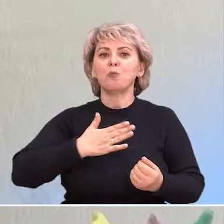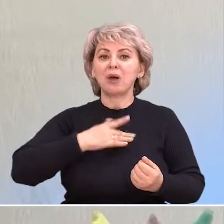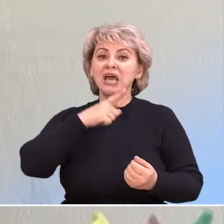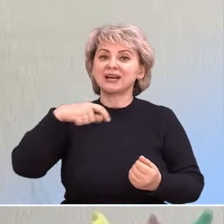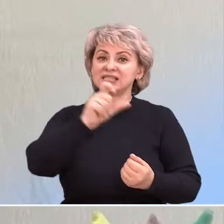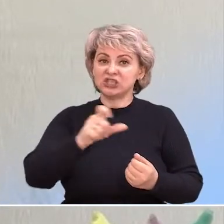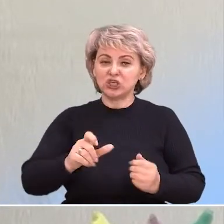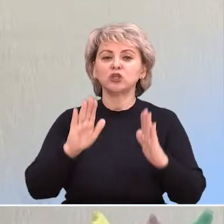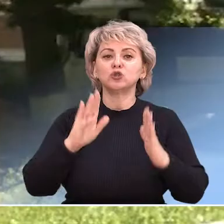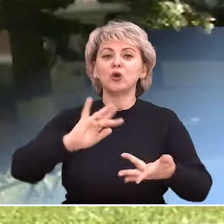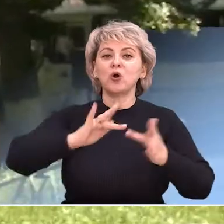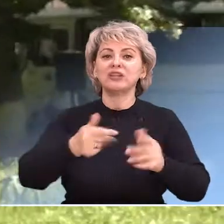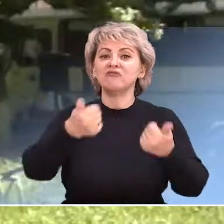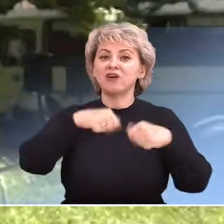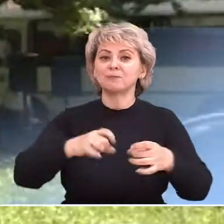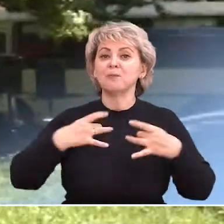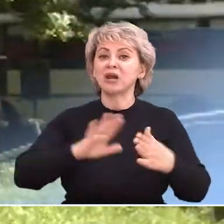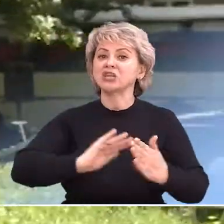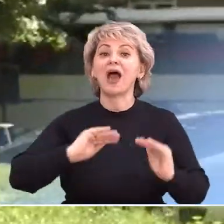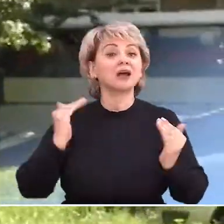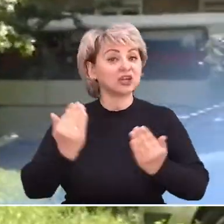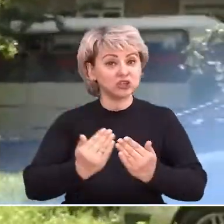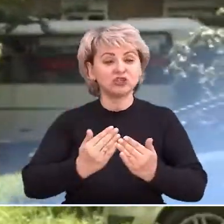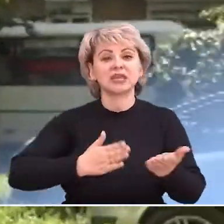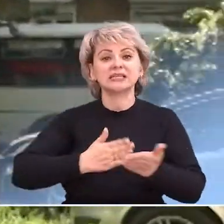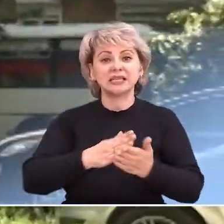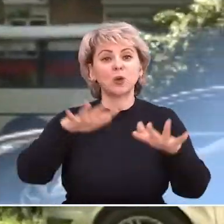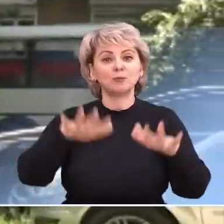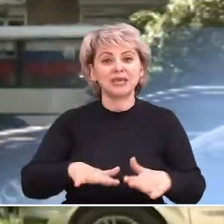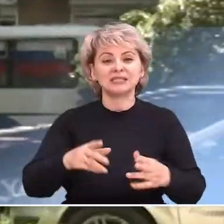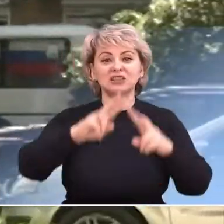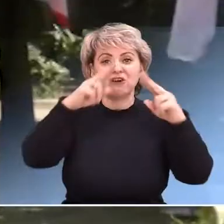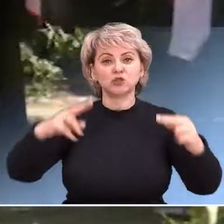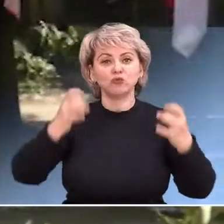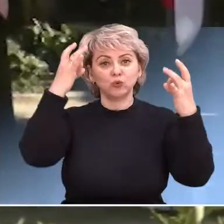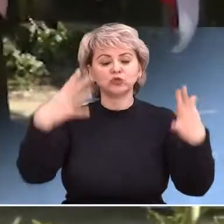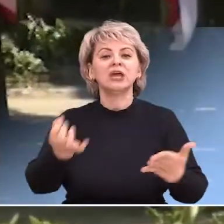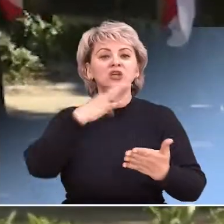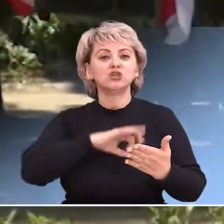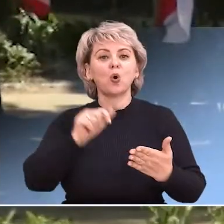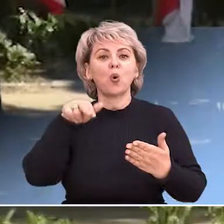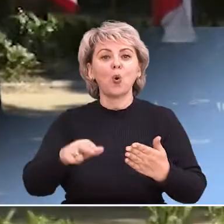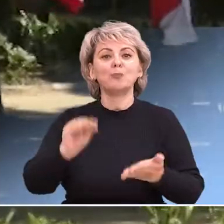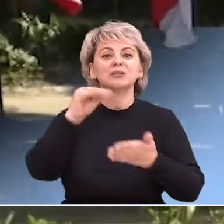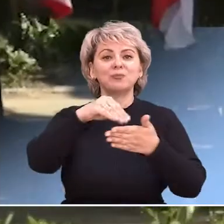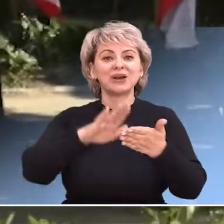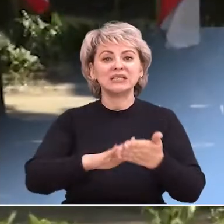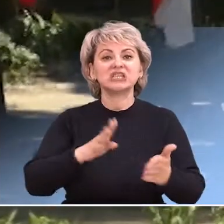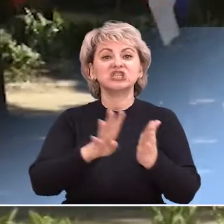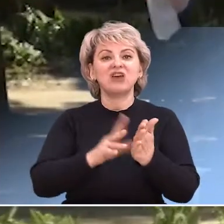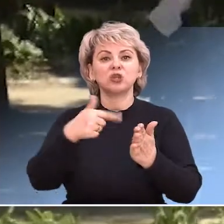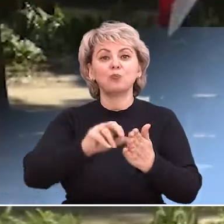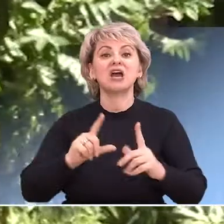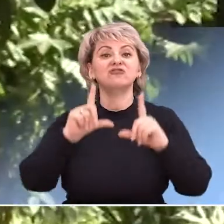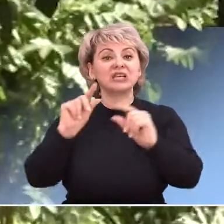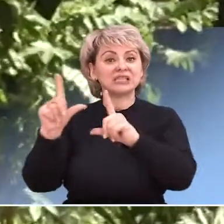гордостью говорит: «Мы россияне». Только онлайн-форматом праздник не ограничился. Сотрудники местных дворцов культуры, используя опыт празднования 9